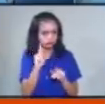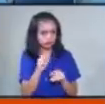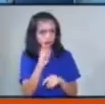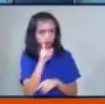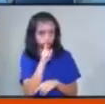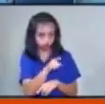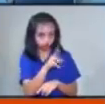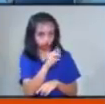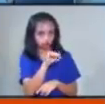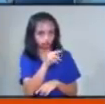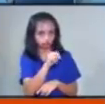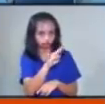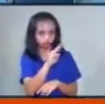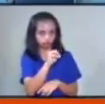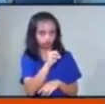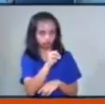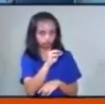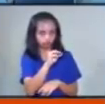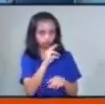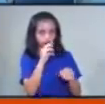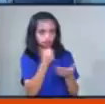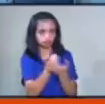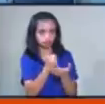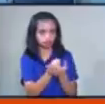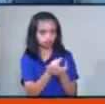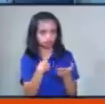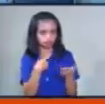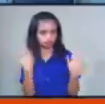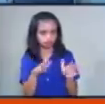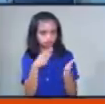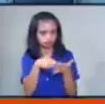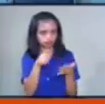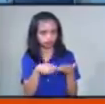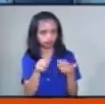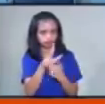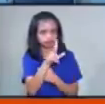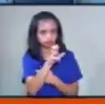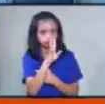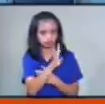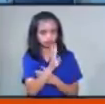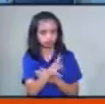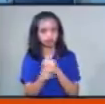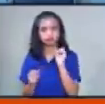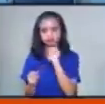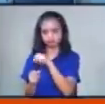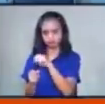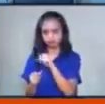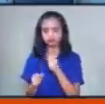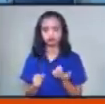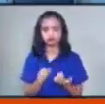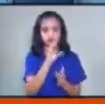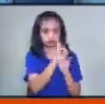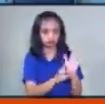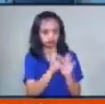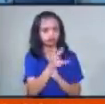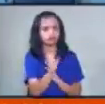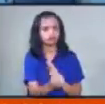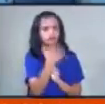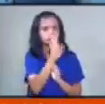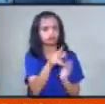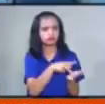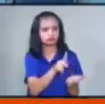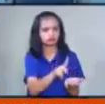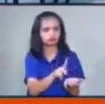kasi sa Lawag, nag-check na namin, is 340. Opo, sir. 8 hours. Magkano po bayad sa